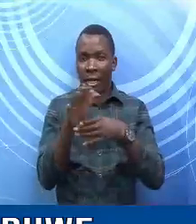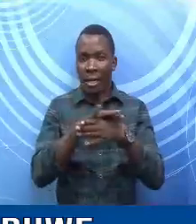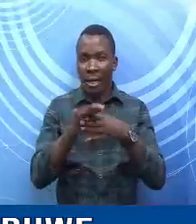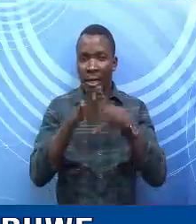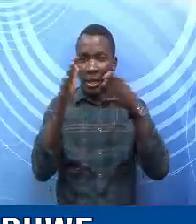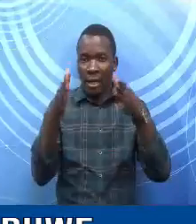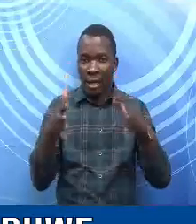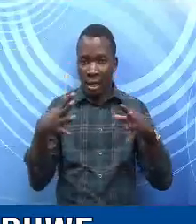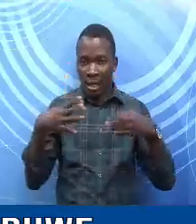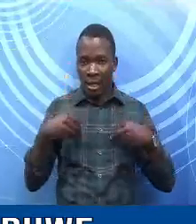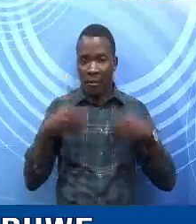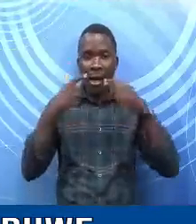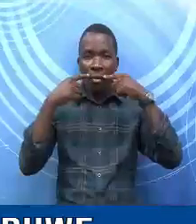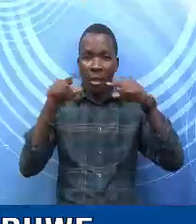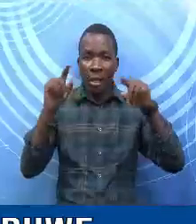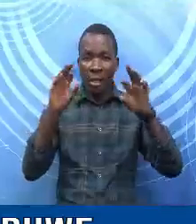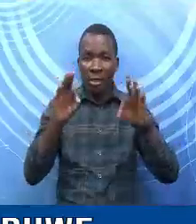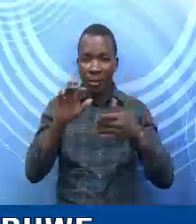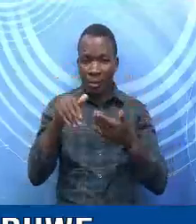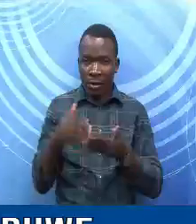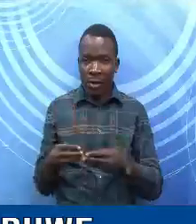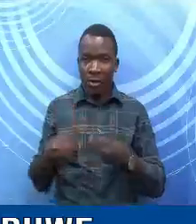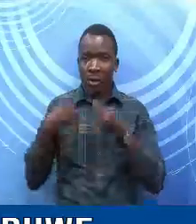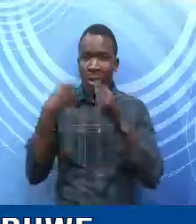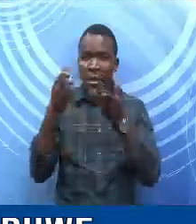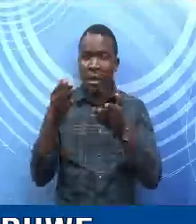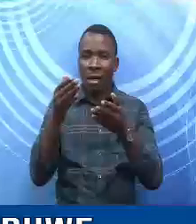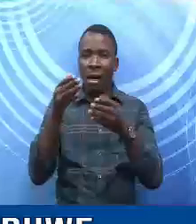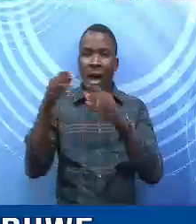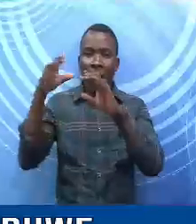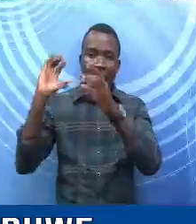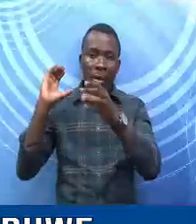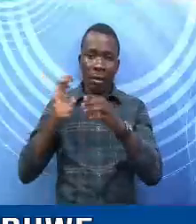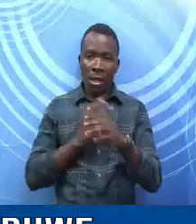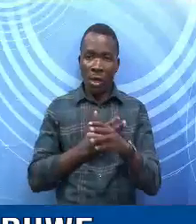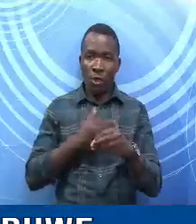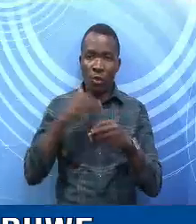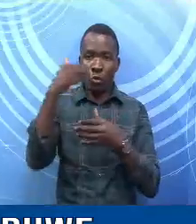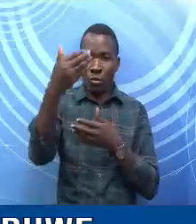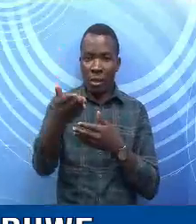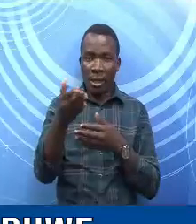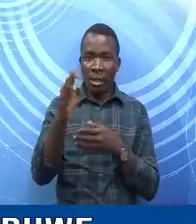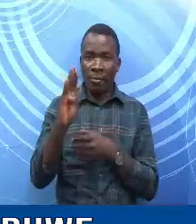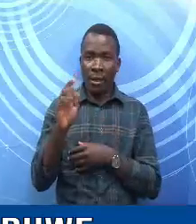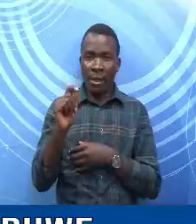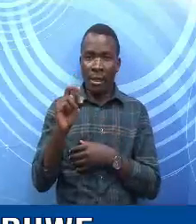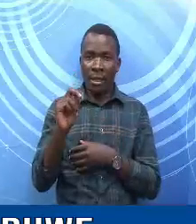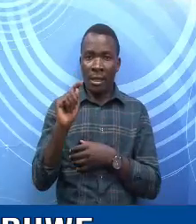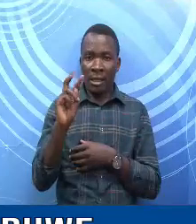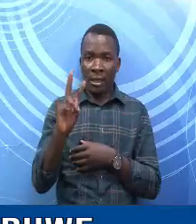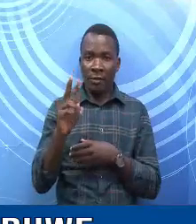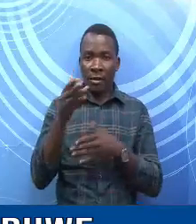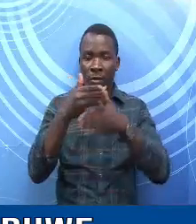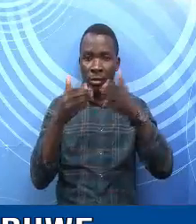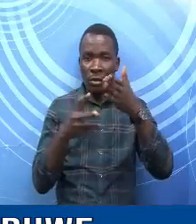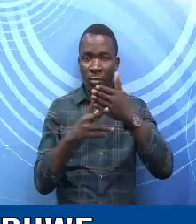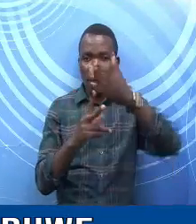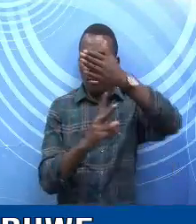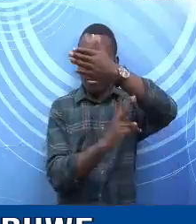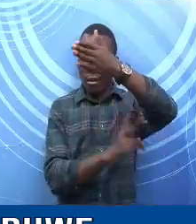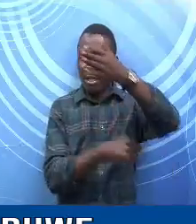icyo dutangariza tukaba turabibagezaho mu makuru ya Chata BTN TV. Mu iyubakwa ry'ikiraro cyo